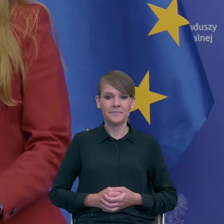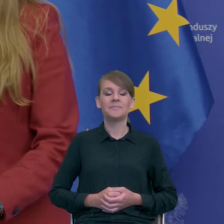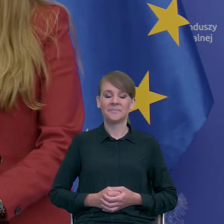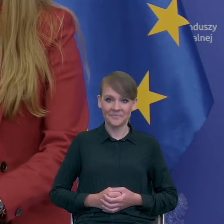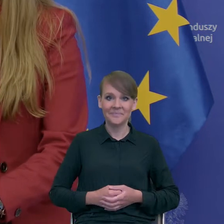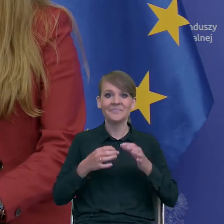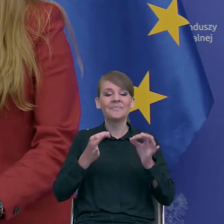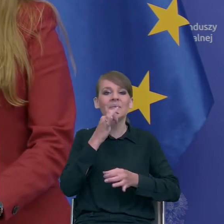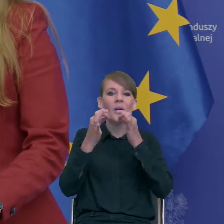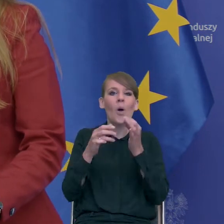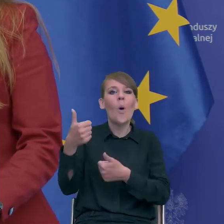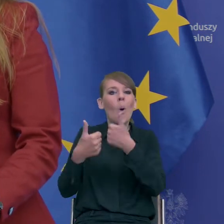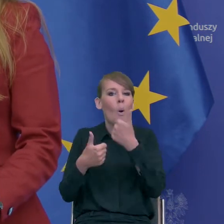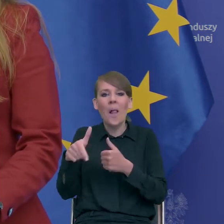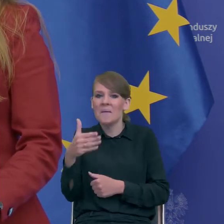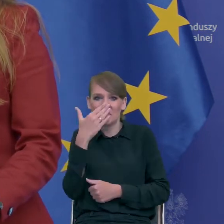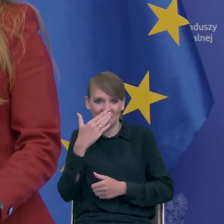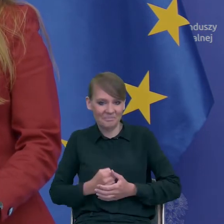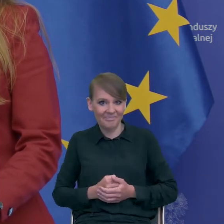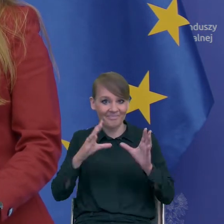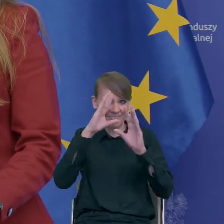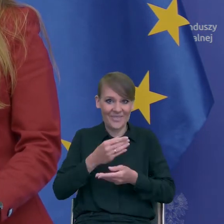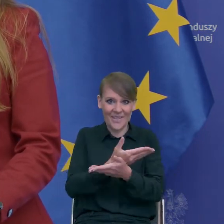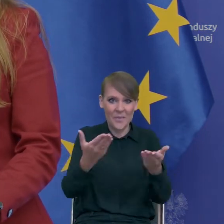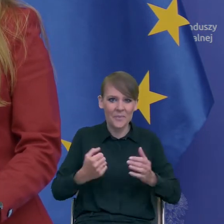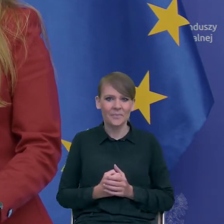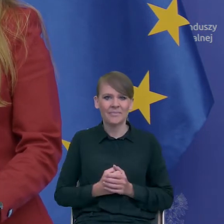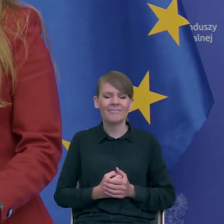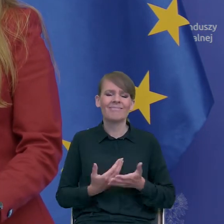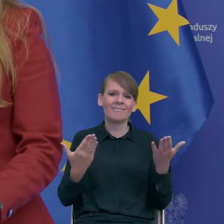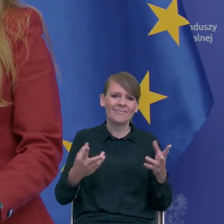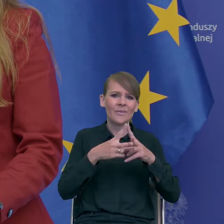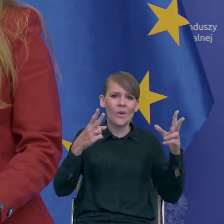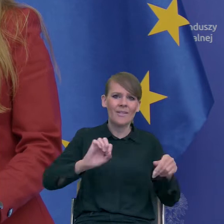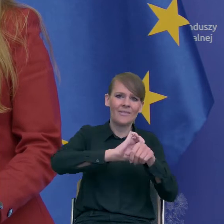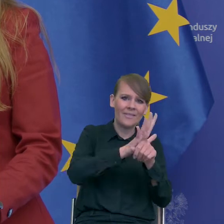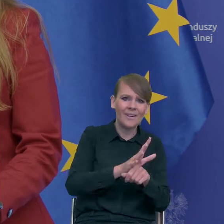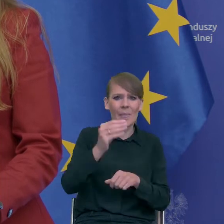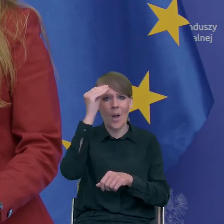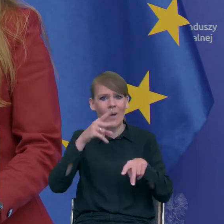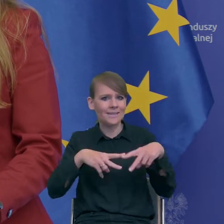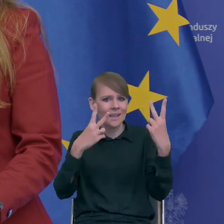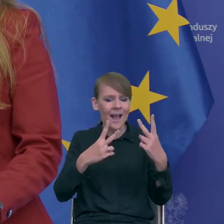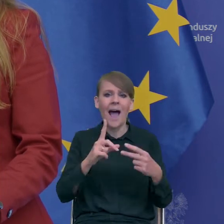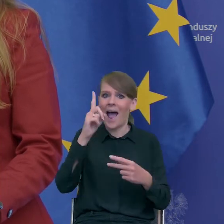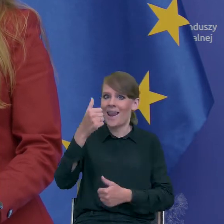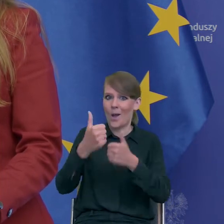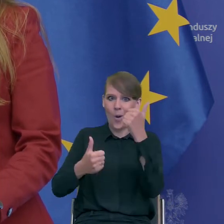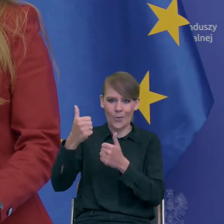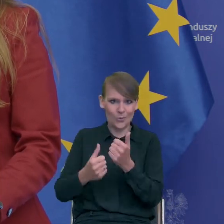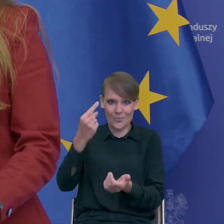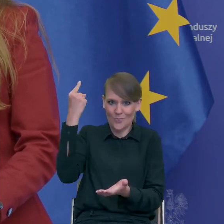Kilka słów o konkursie. Szanowni państwo, pomimo pandemii czy nauki zdalnej, nasz konkurs zakończył się dużym